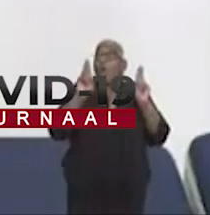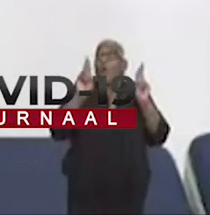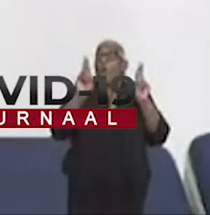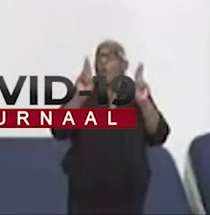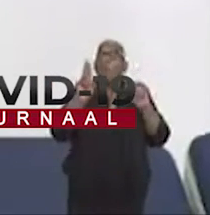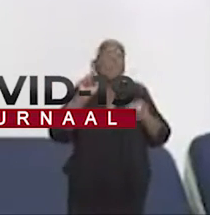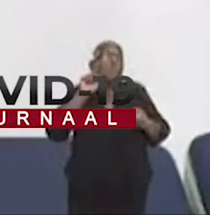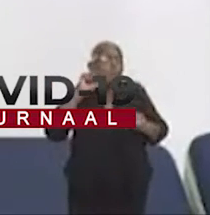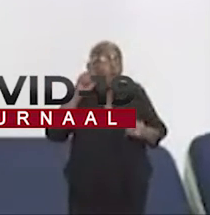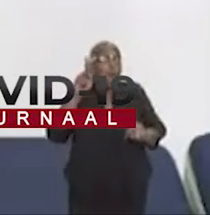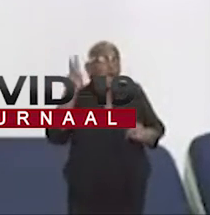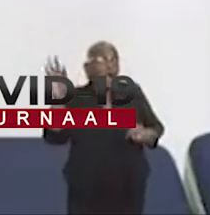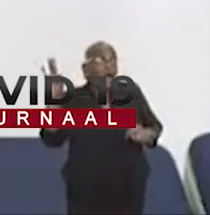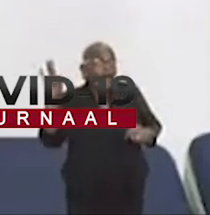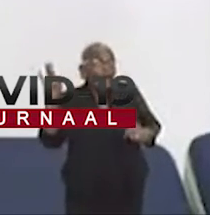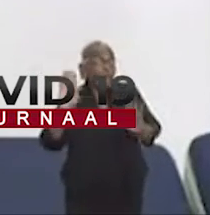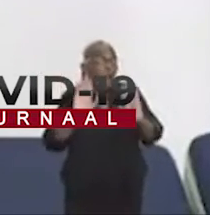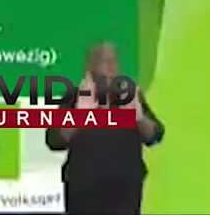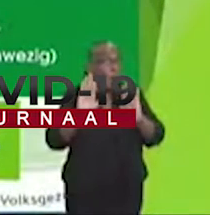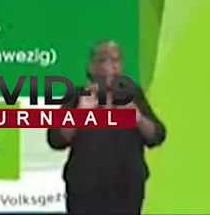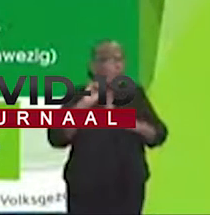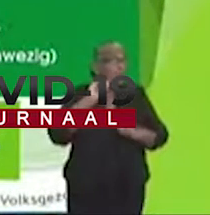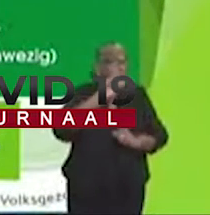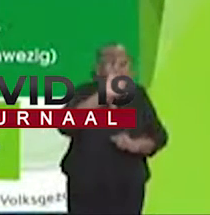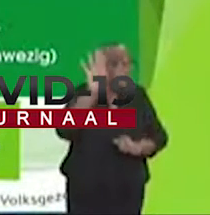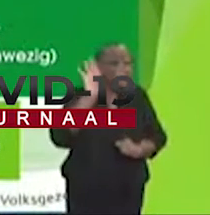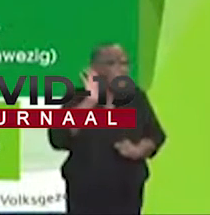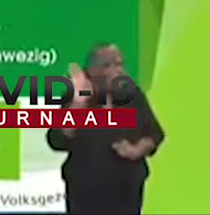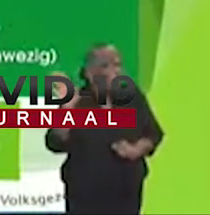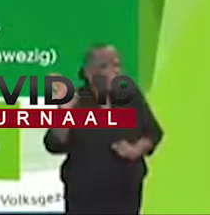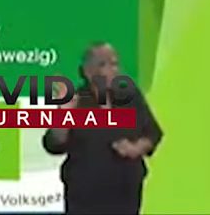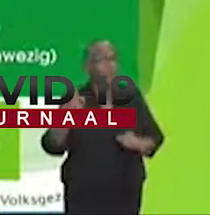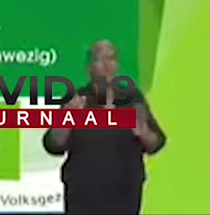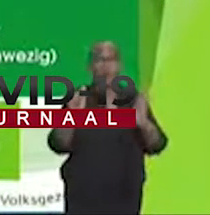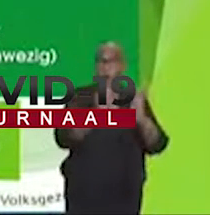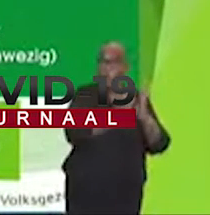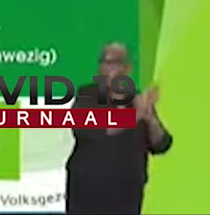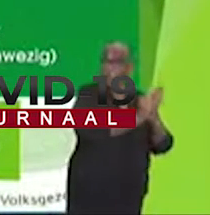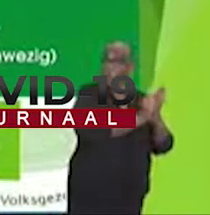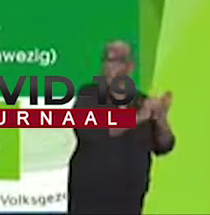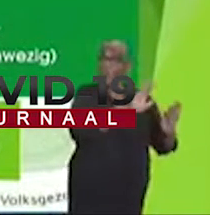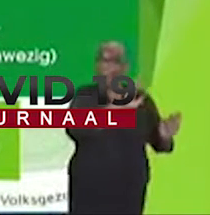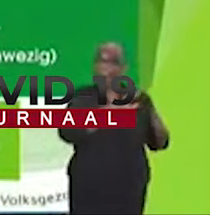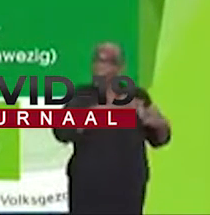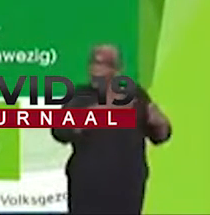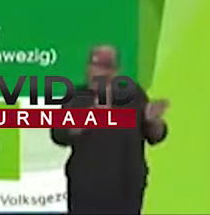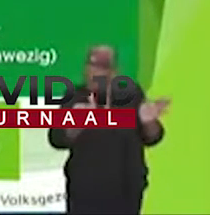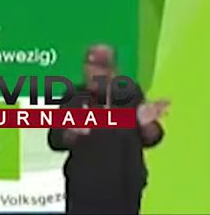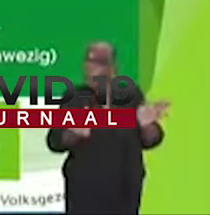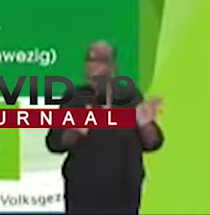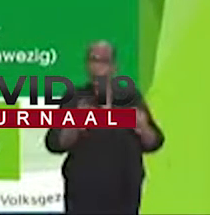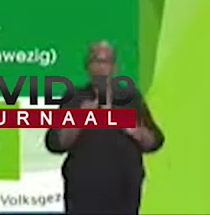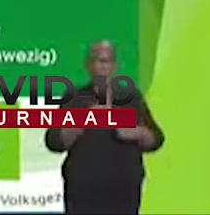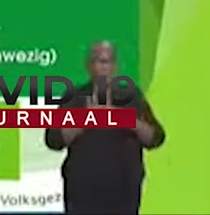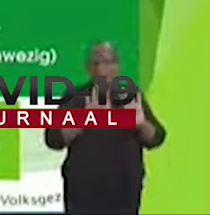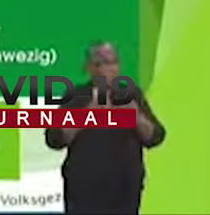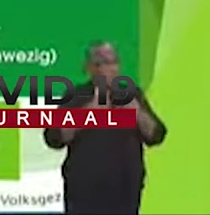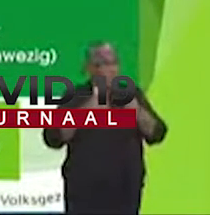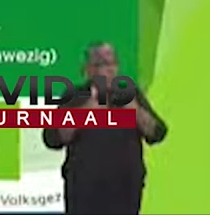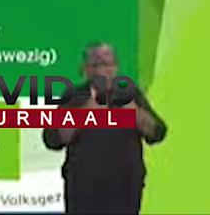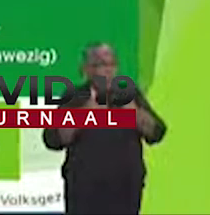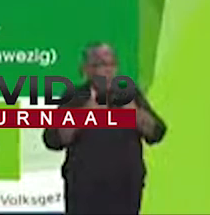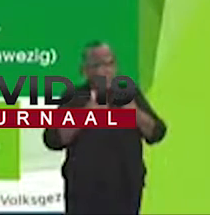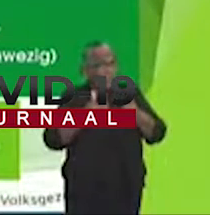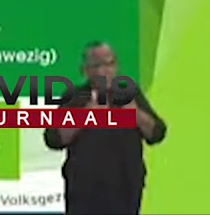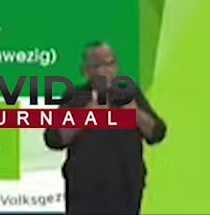ook. Daarover gaat er nog bericht volgen. In het weekend gaan we ook open. En als het goed is gaan we zorghotel